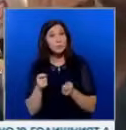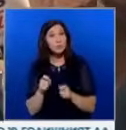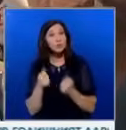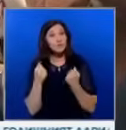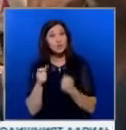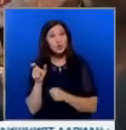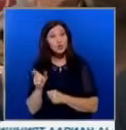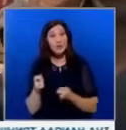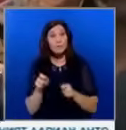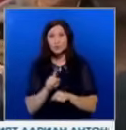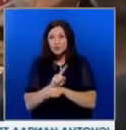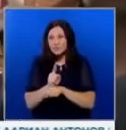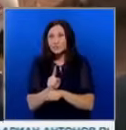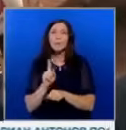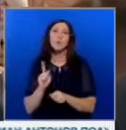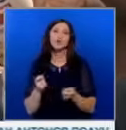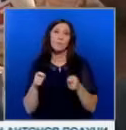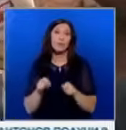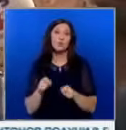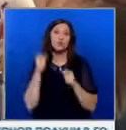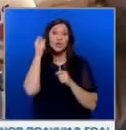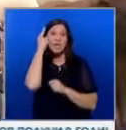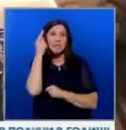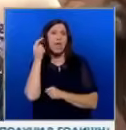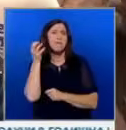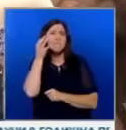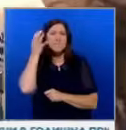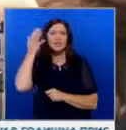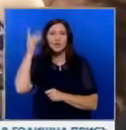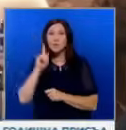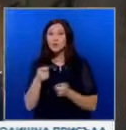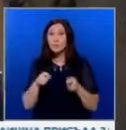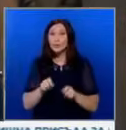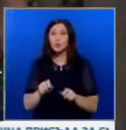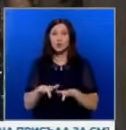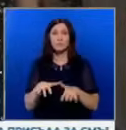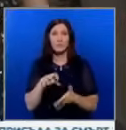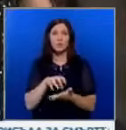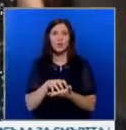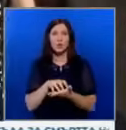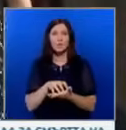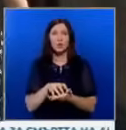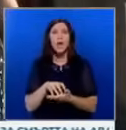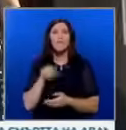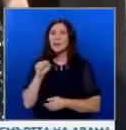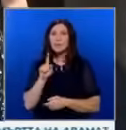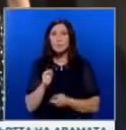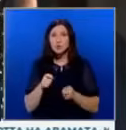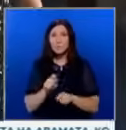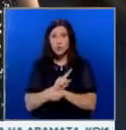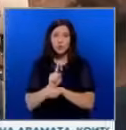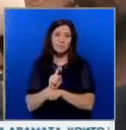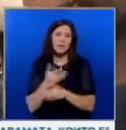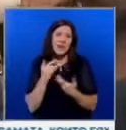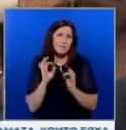Живота на човек приключва за миг. Може да приключат идеите, мечти, може да приключат парламентарни групи. Партията може ли да приключи за миг? Ми то